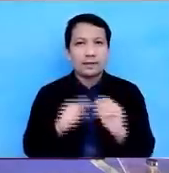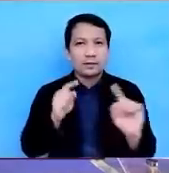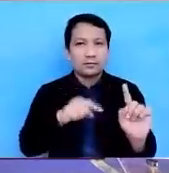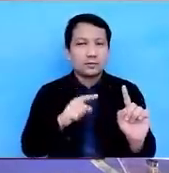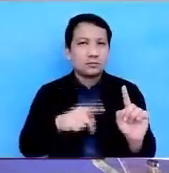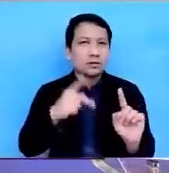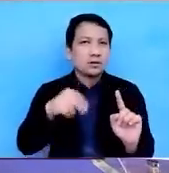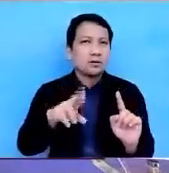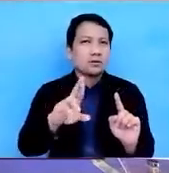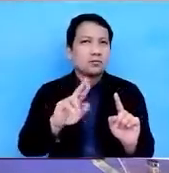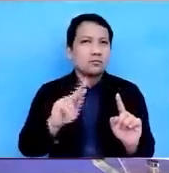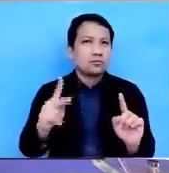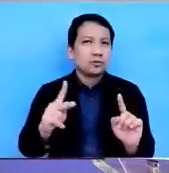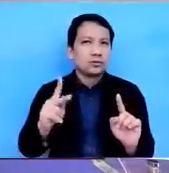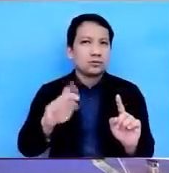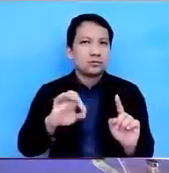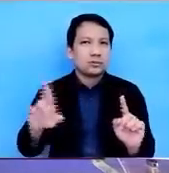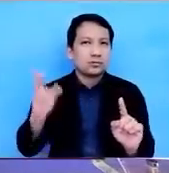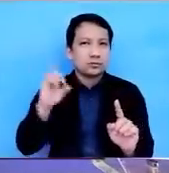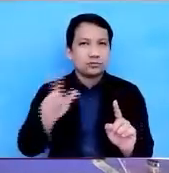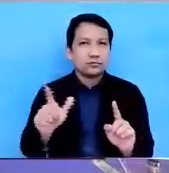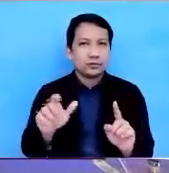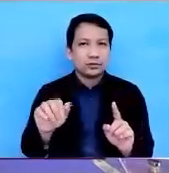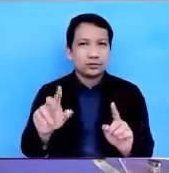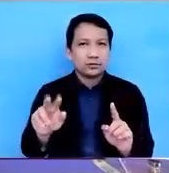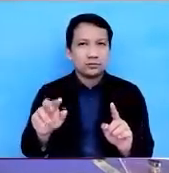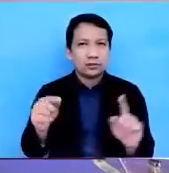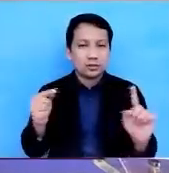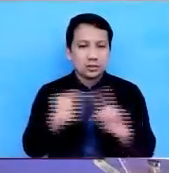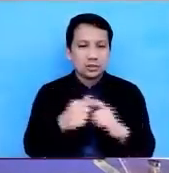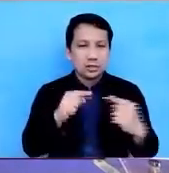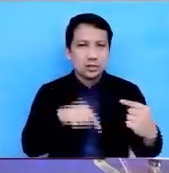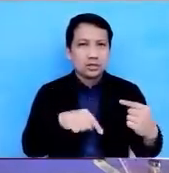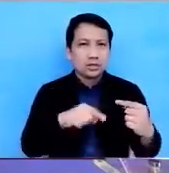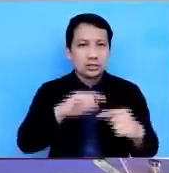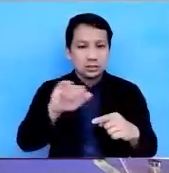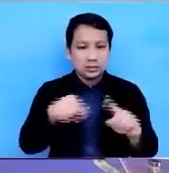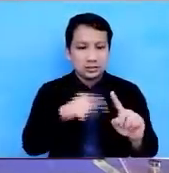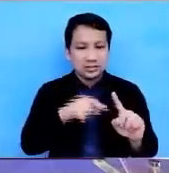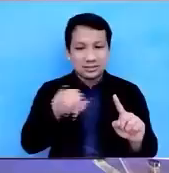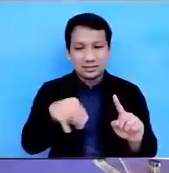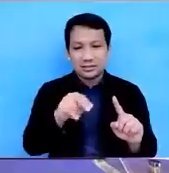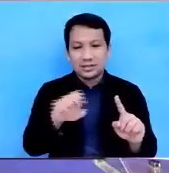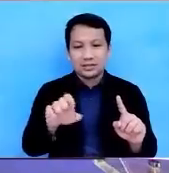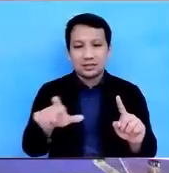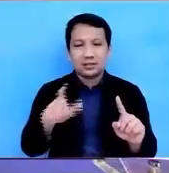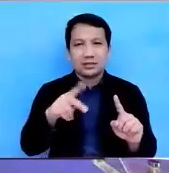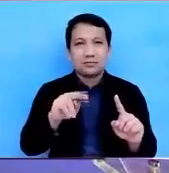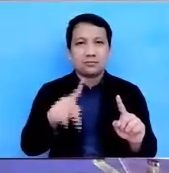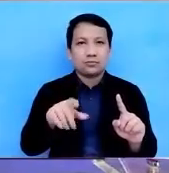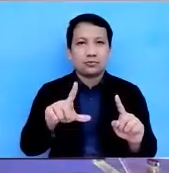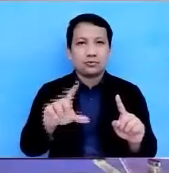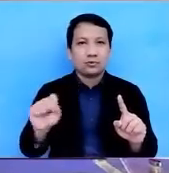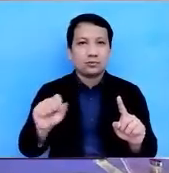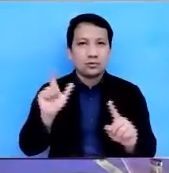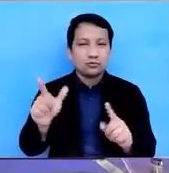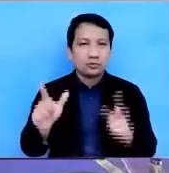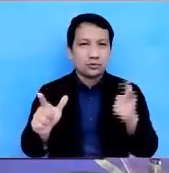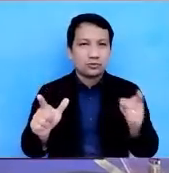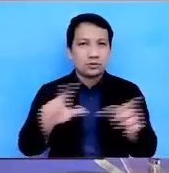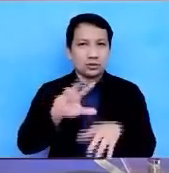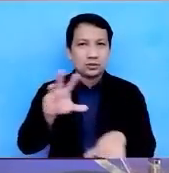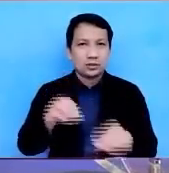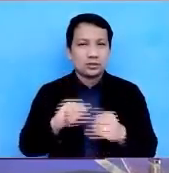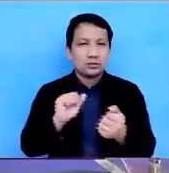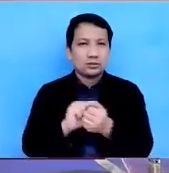barrel scam noong taong 2013, matagal na rin kontrobersyal si Janet Napoles. Taong 2001, nasangkot si Napoles at ang